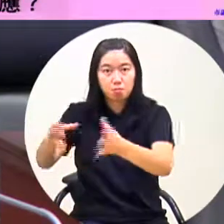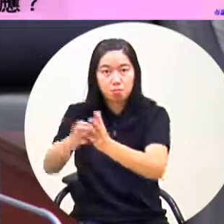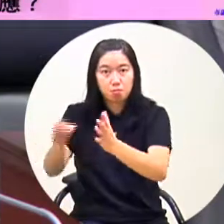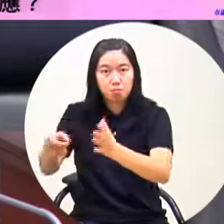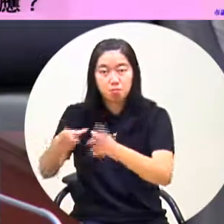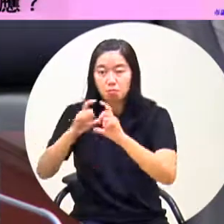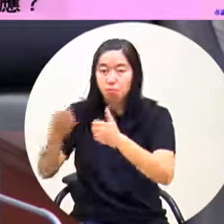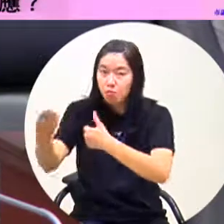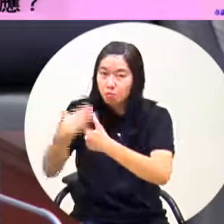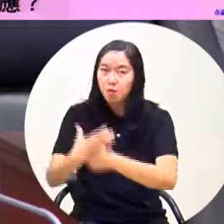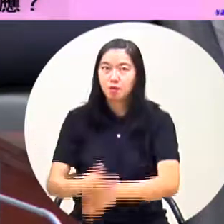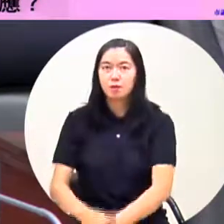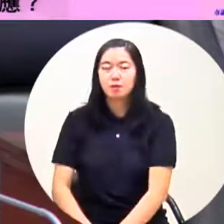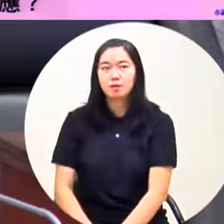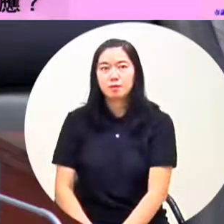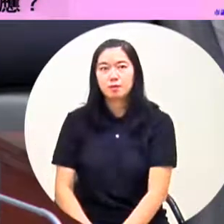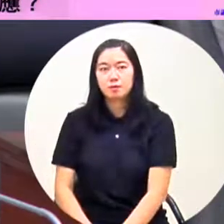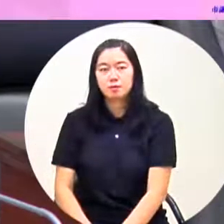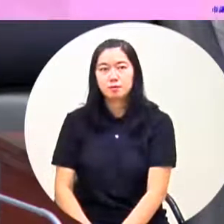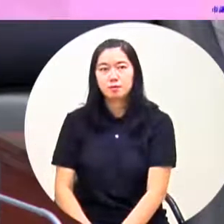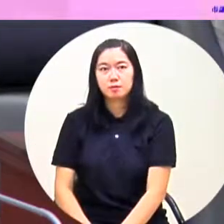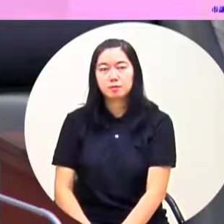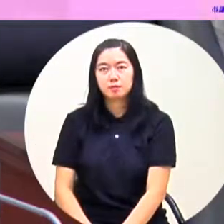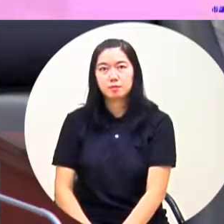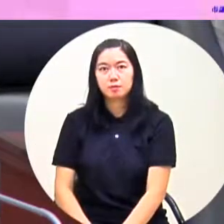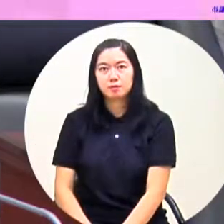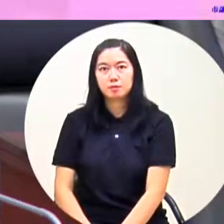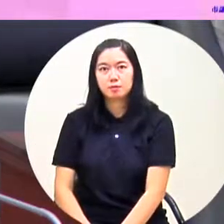等一并讲哦，因为时间的关系。